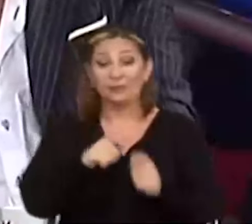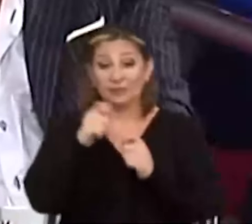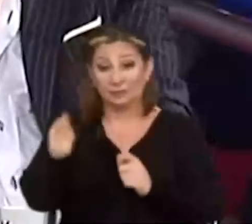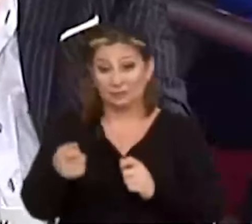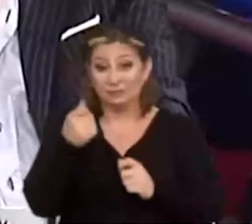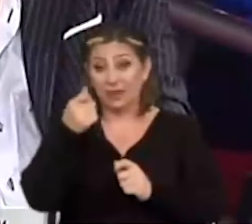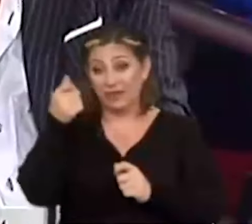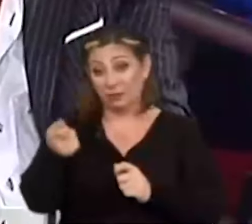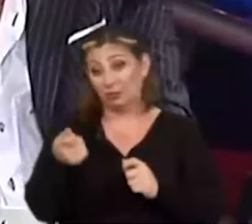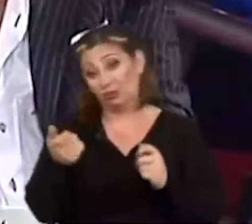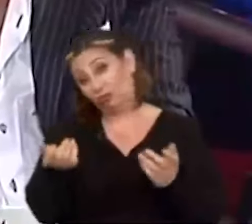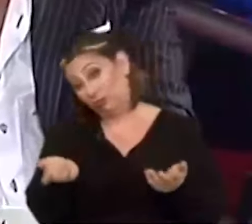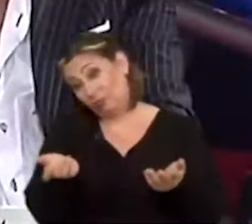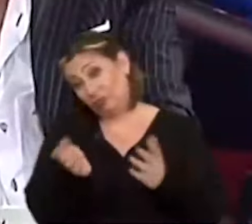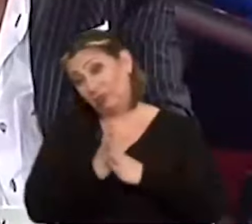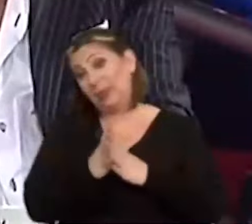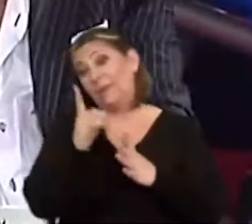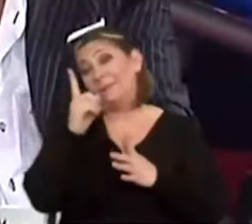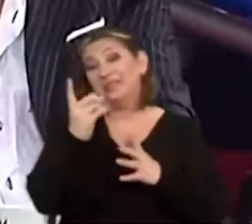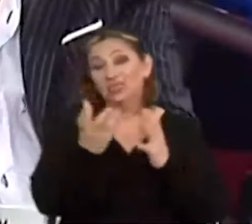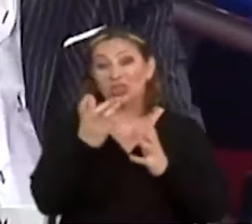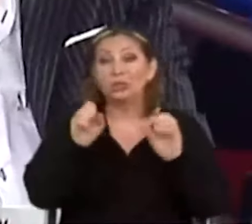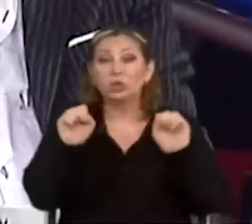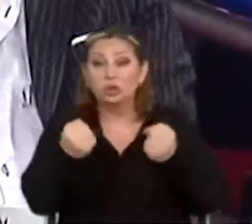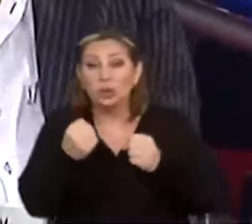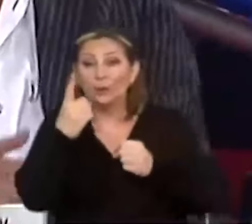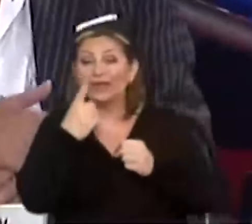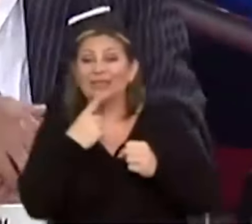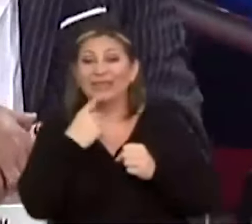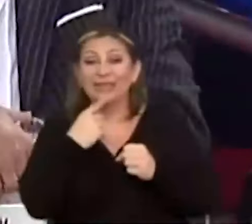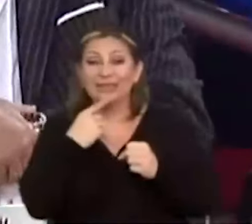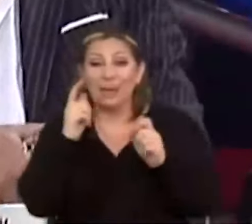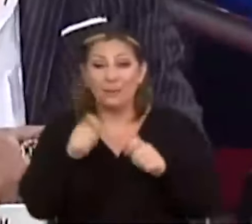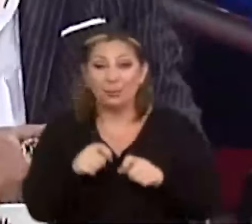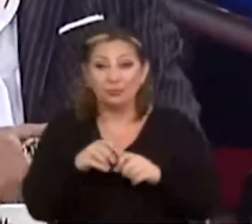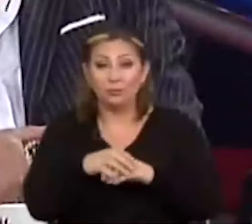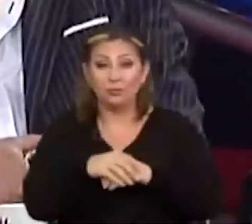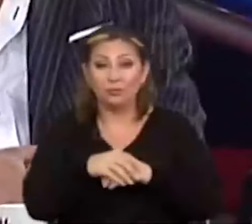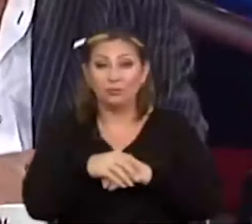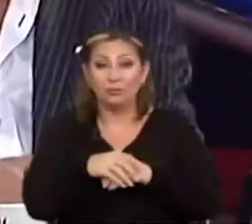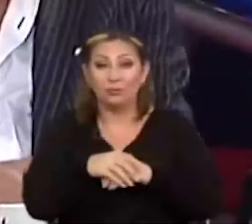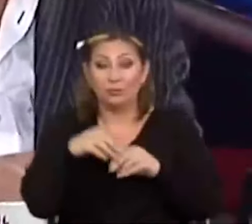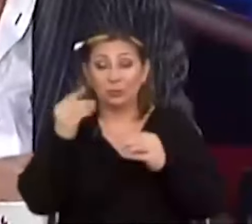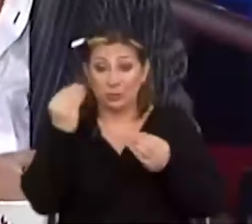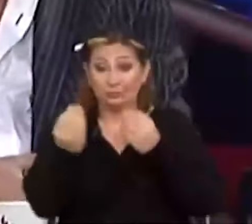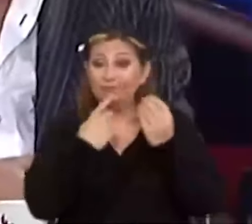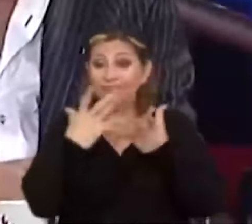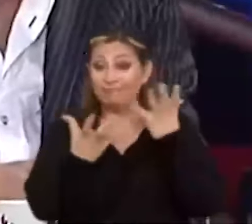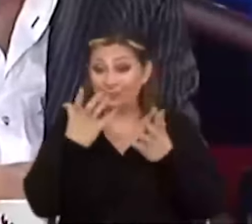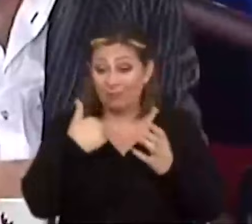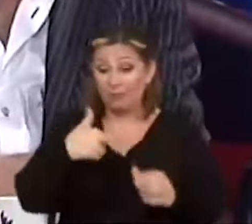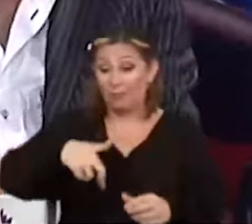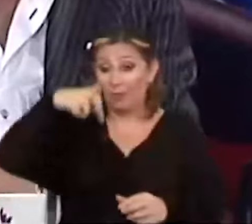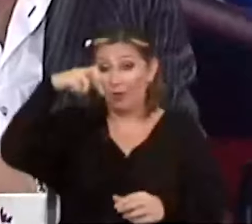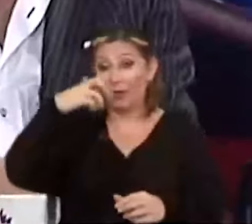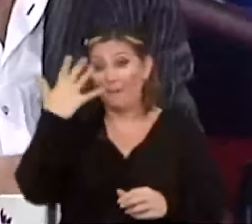kazanana para veriyoruz. Yani bir sıcak, bir soğuk, bir tatlı yani yapıyoruz. Onlar güzel yaptığı zaman ben